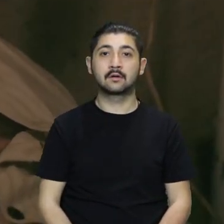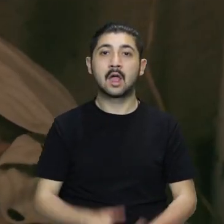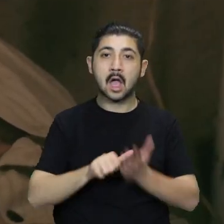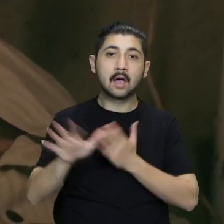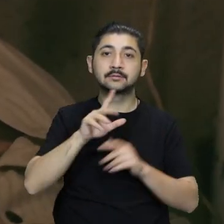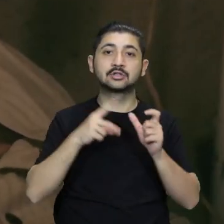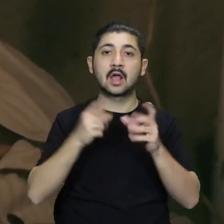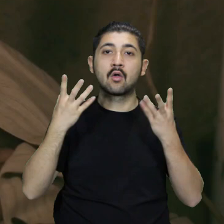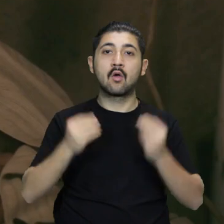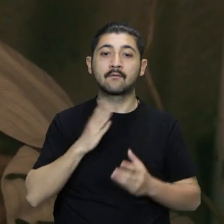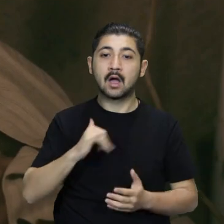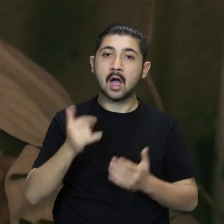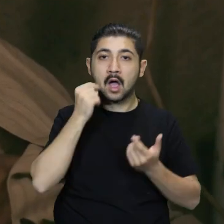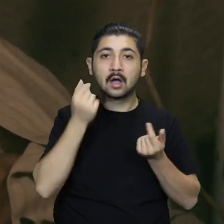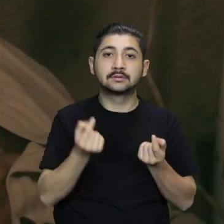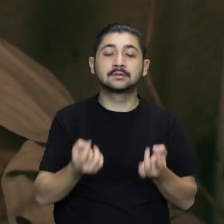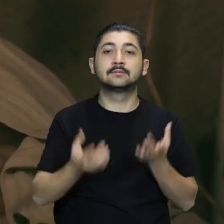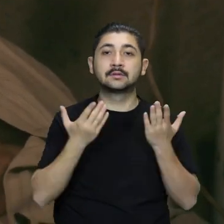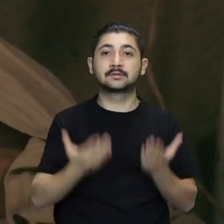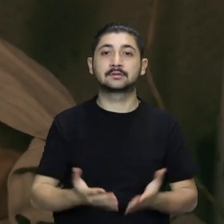Hepsi şehit düştü neredeyse.